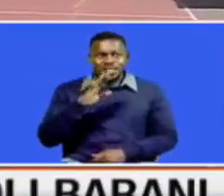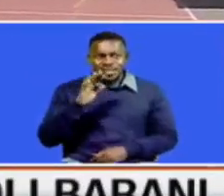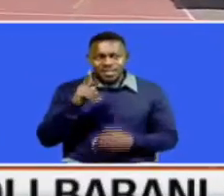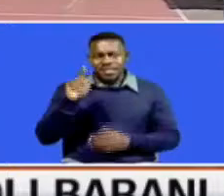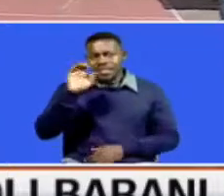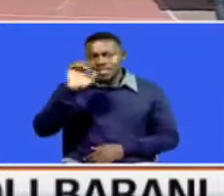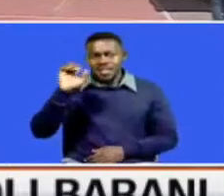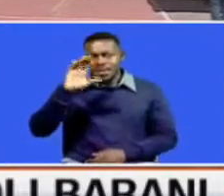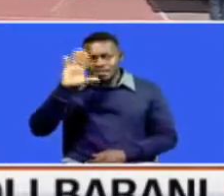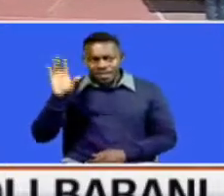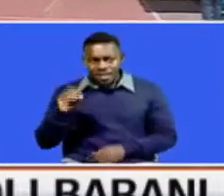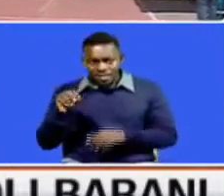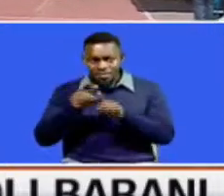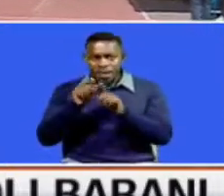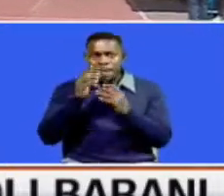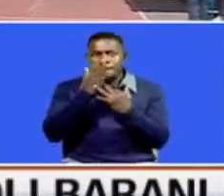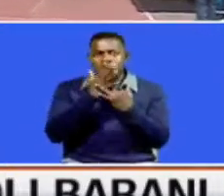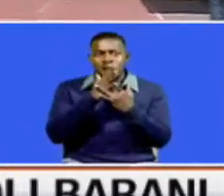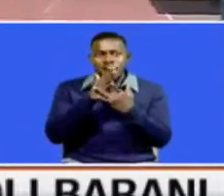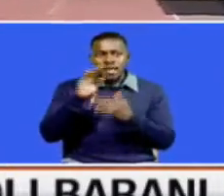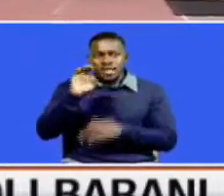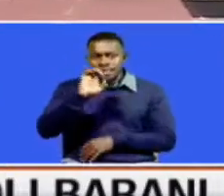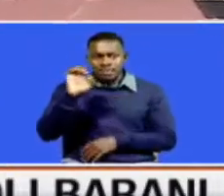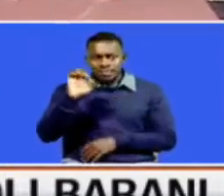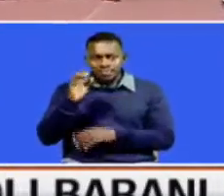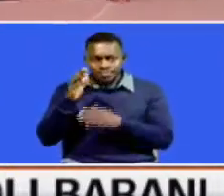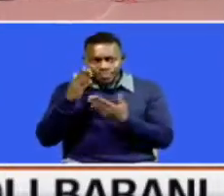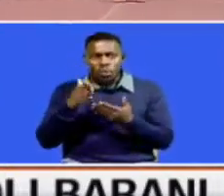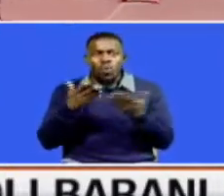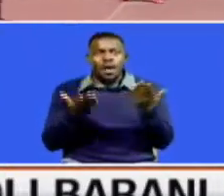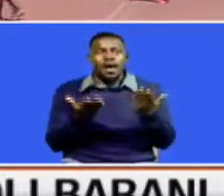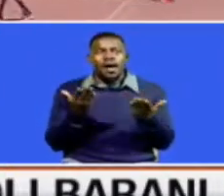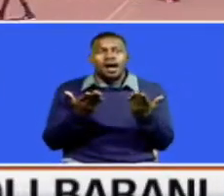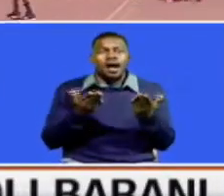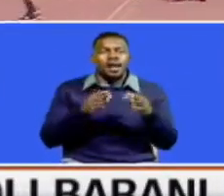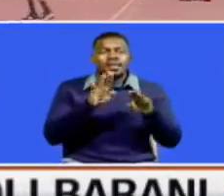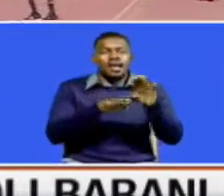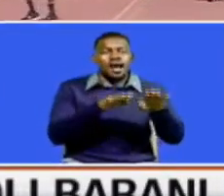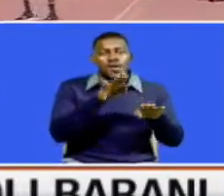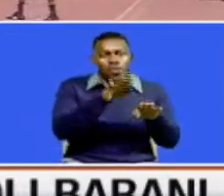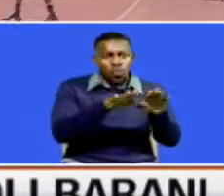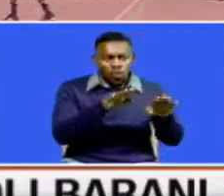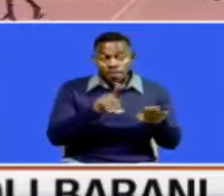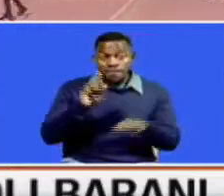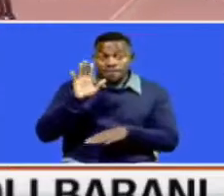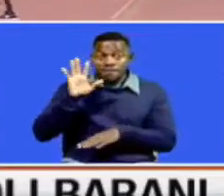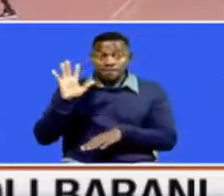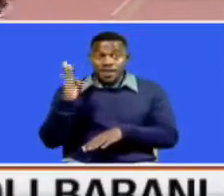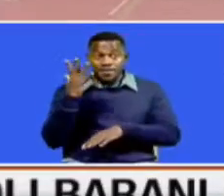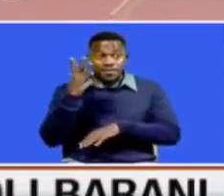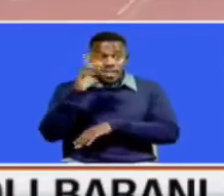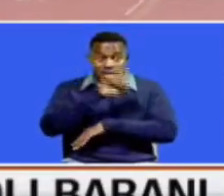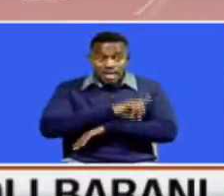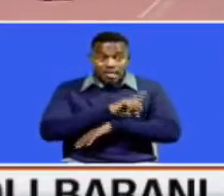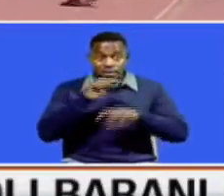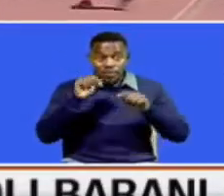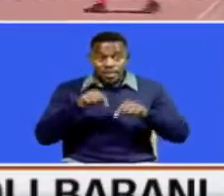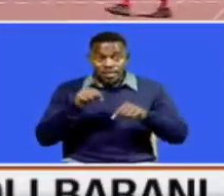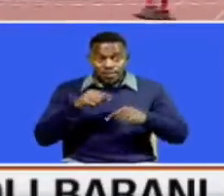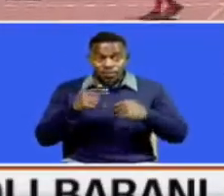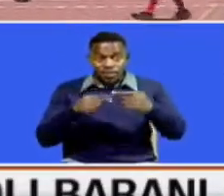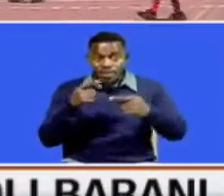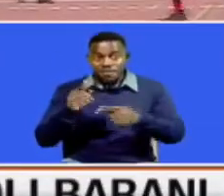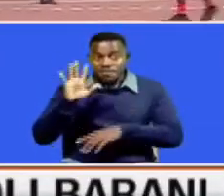Mashariki na Afrika ya Kati yanayoendelea katika uwanja wa Nyayo. Mashindano yao yameingia siku ya tano hii leo huku kukiwa yamevutia